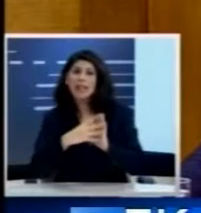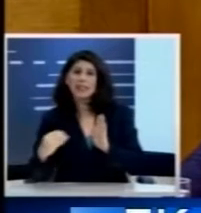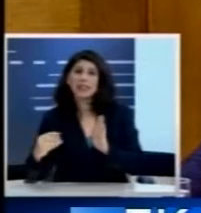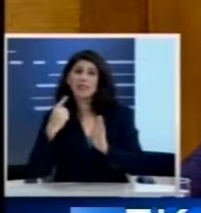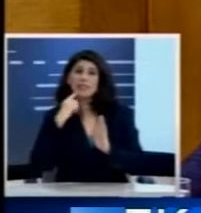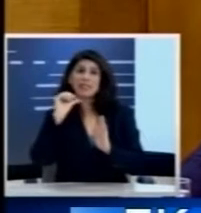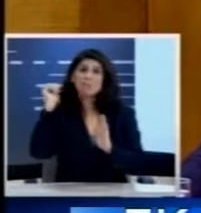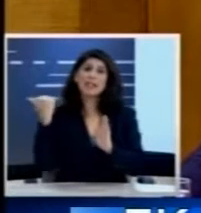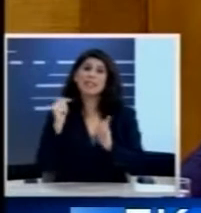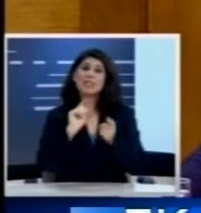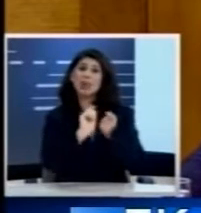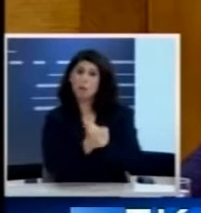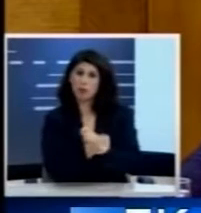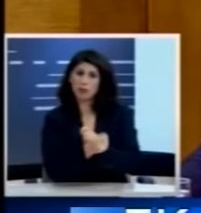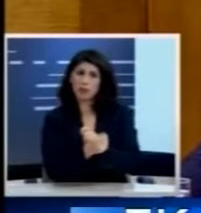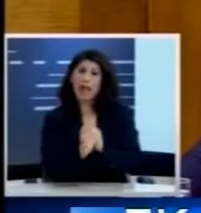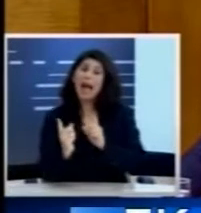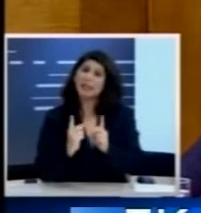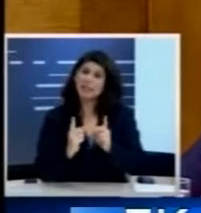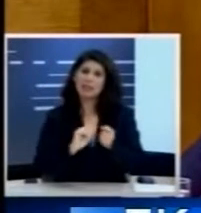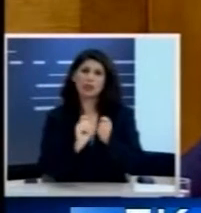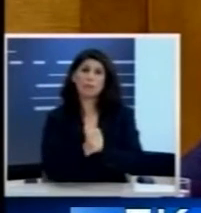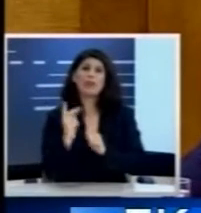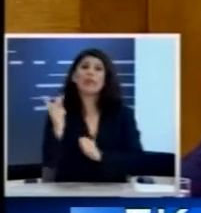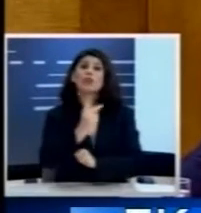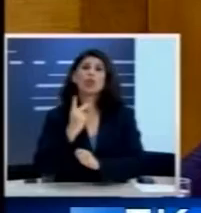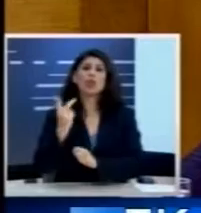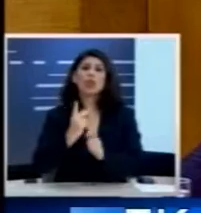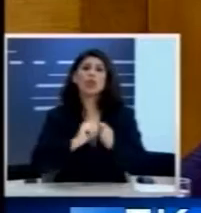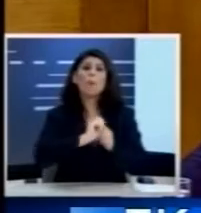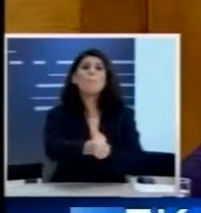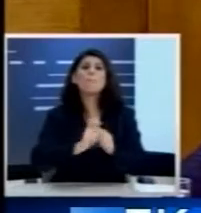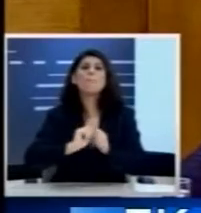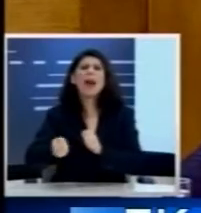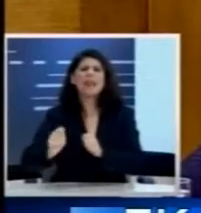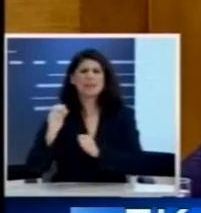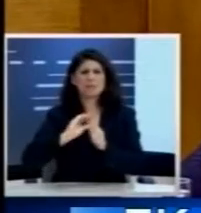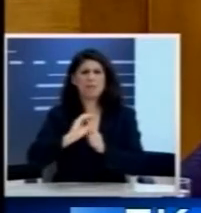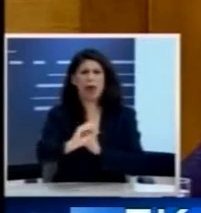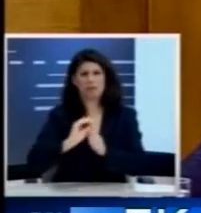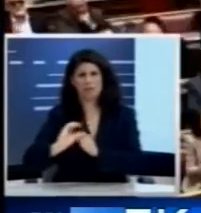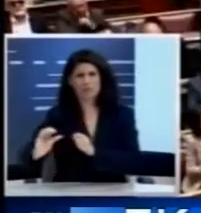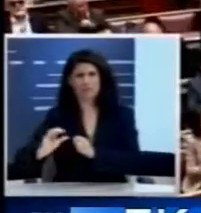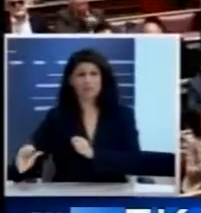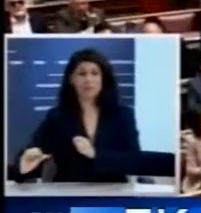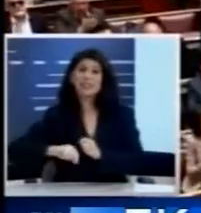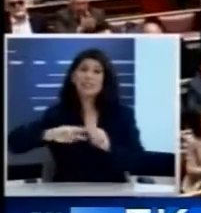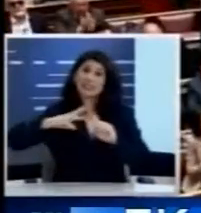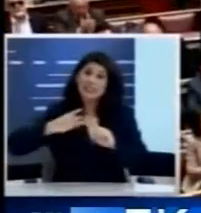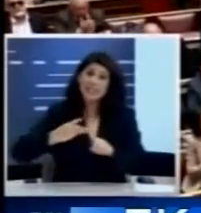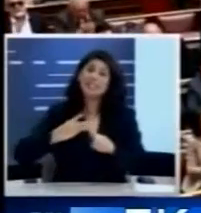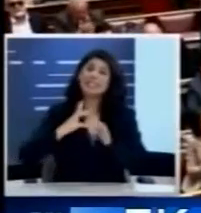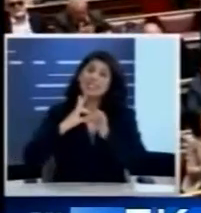ευρώ. Προβλέπεται σταδιακή μείωση της φορολογίας των κερδών των επιχειρήσεων από 29% σήμερα σε 25%